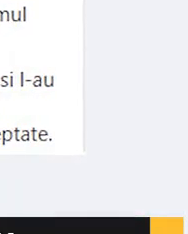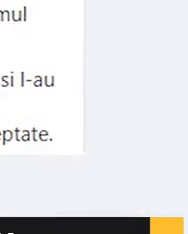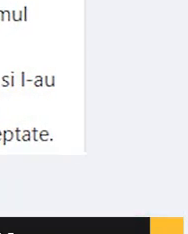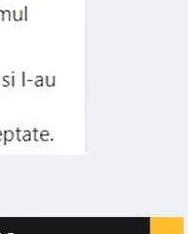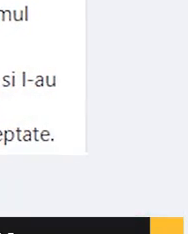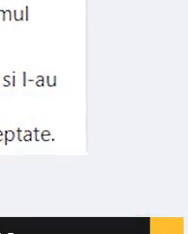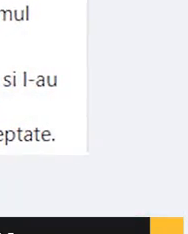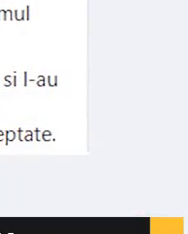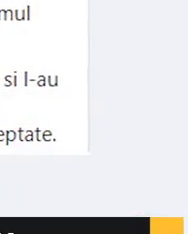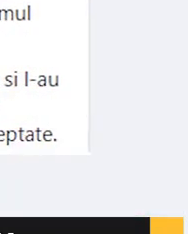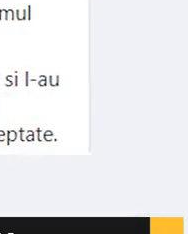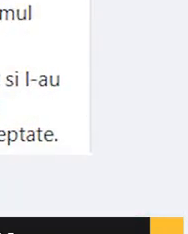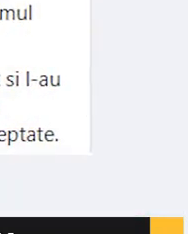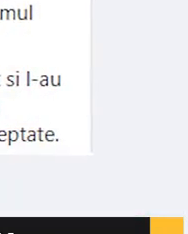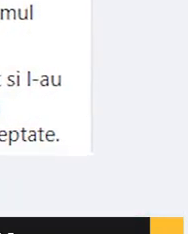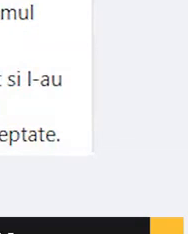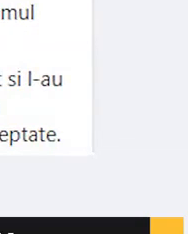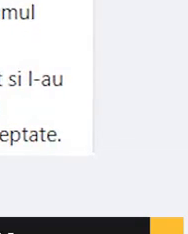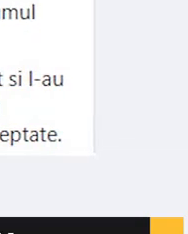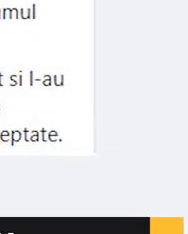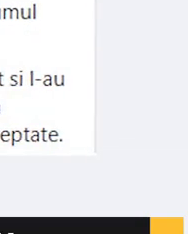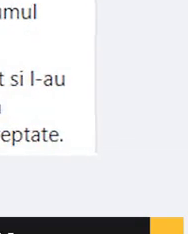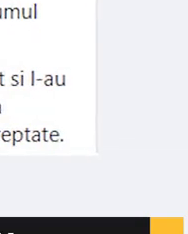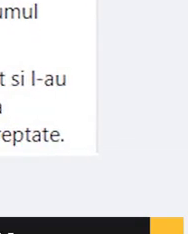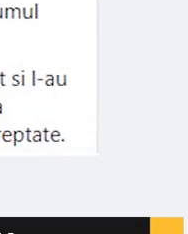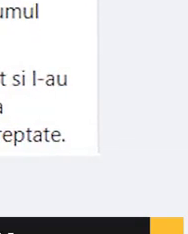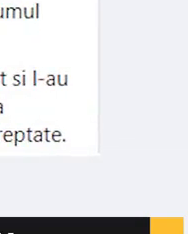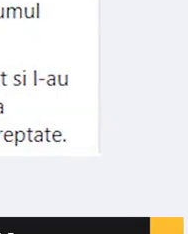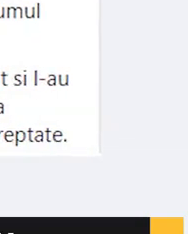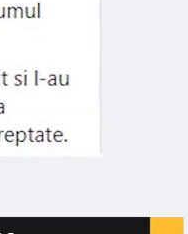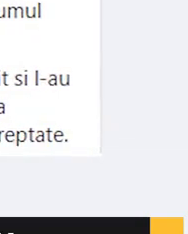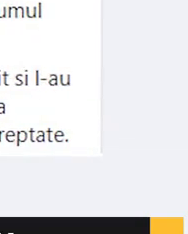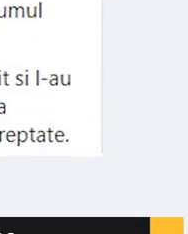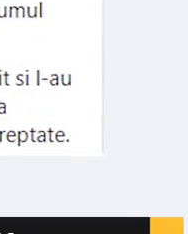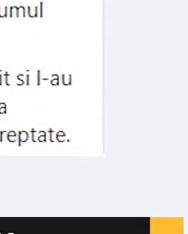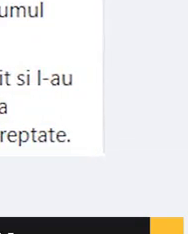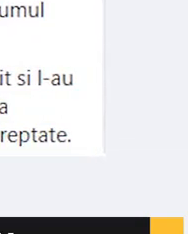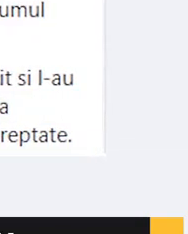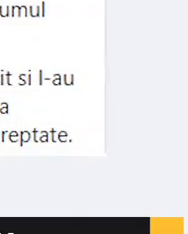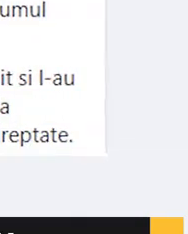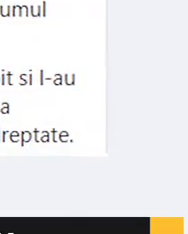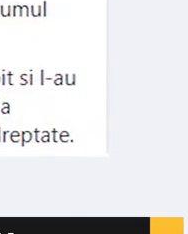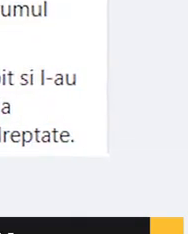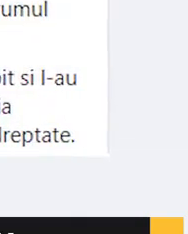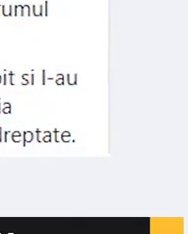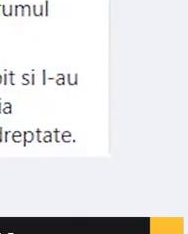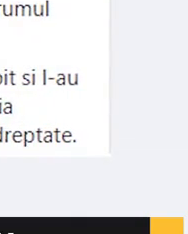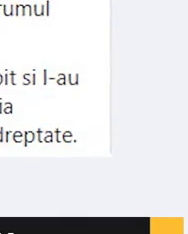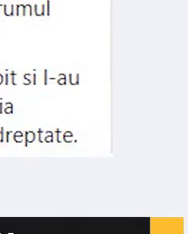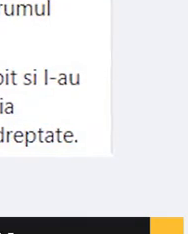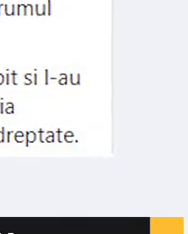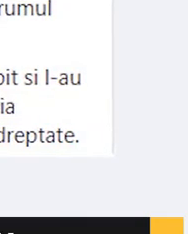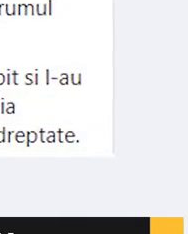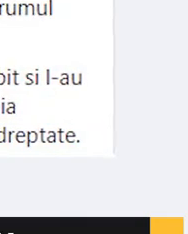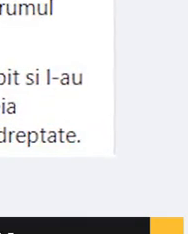această trompetă putinistă și voi merge mai departe pe drumul independenței energetice a României. Vreau să le mulțumesc românilor din aeroport care au